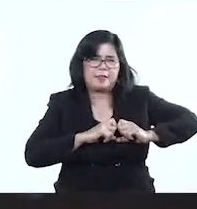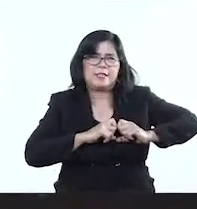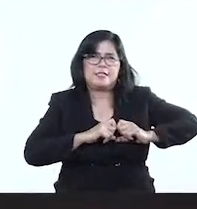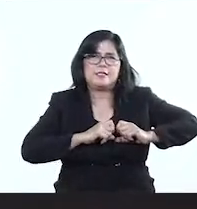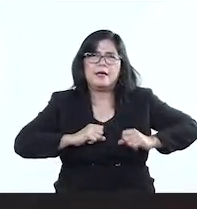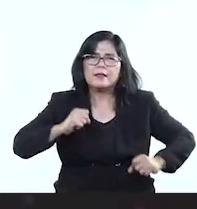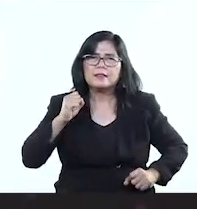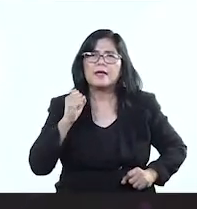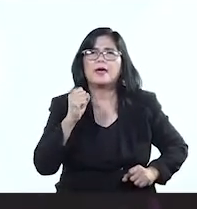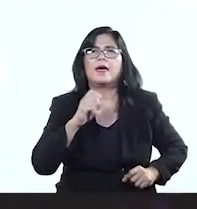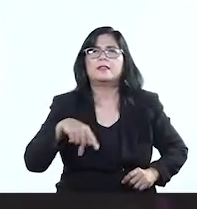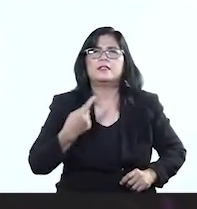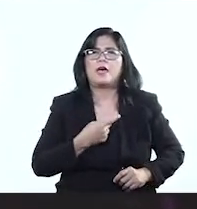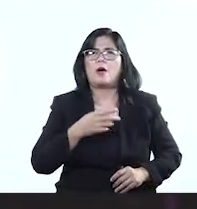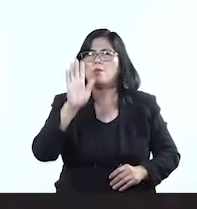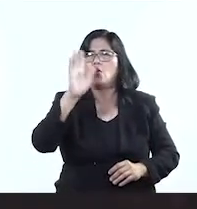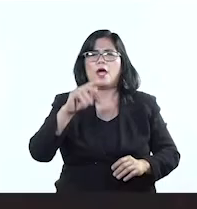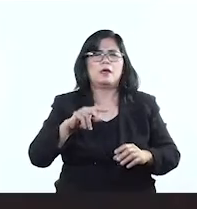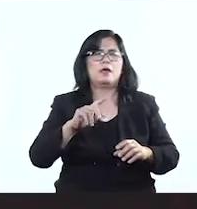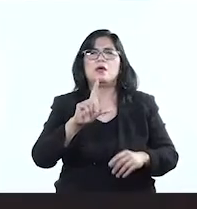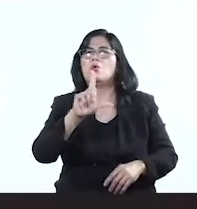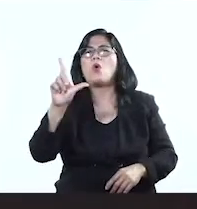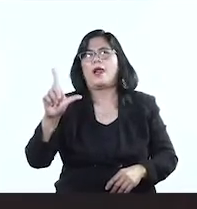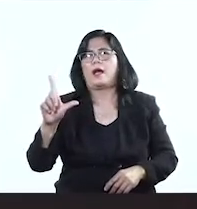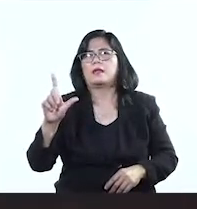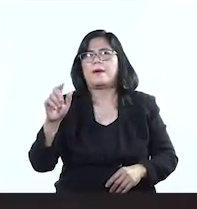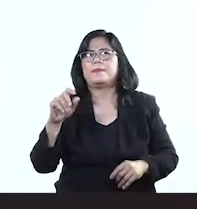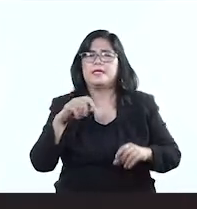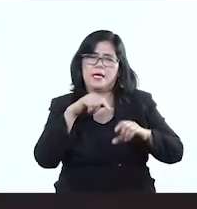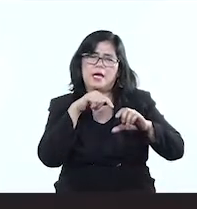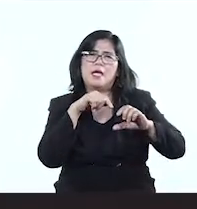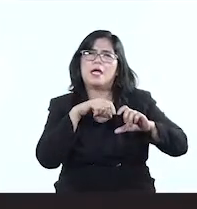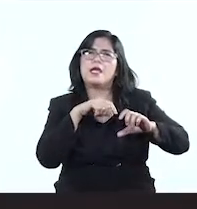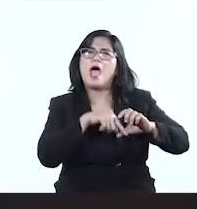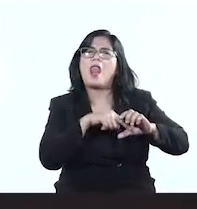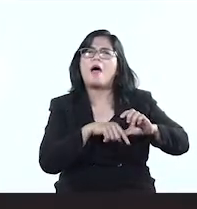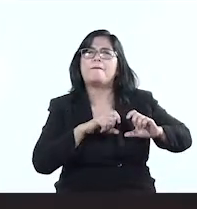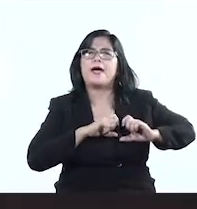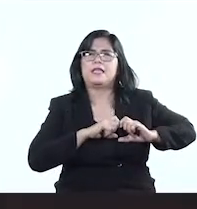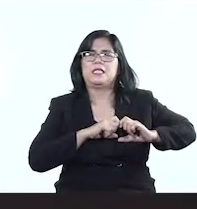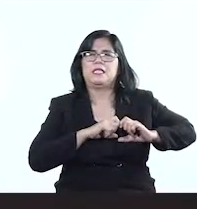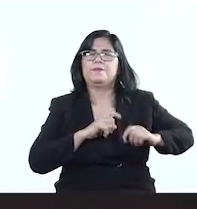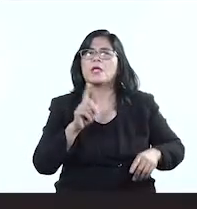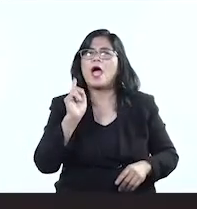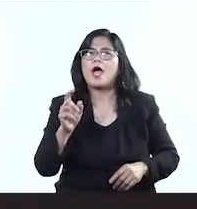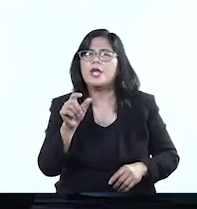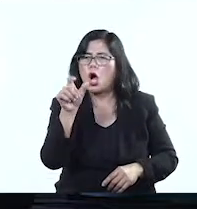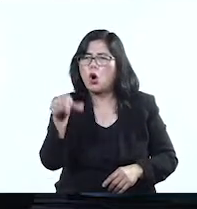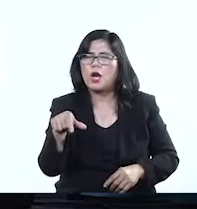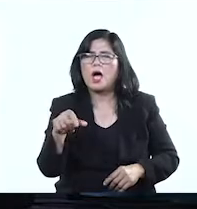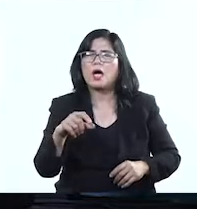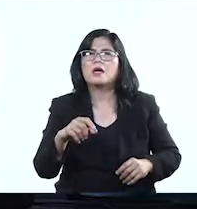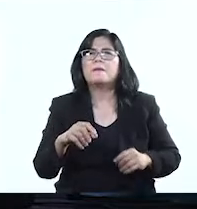Tuhan tidak melihat apa Ini luar Hai amin Hai ada orang hidupnya miskin Hai tapi hatinya